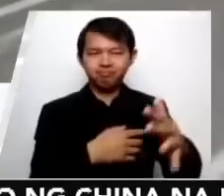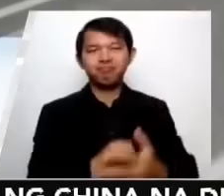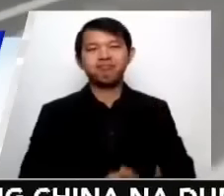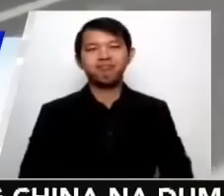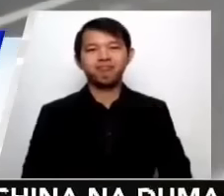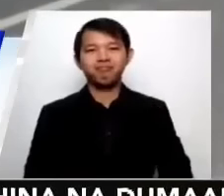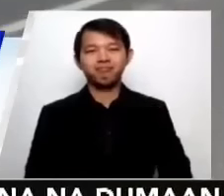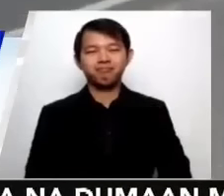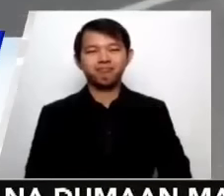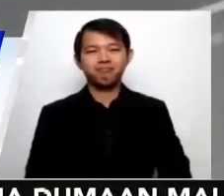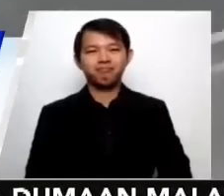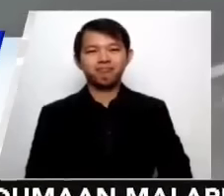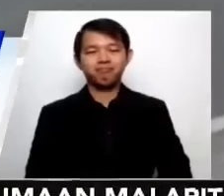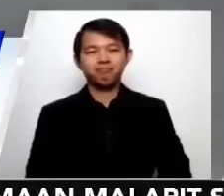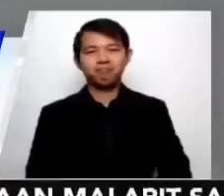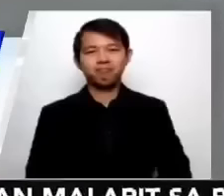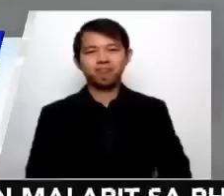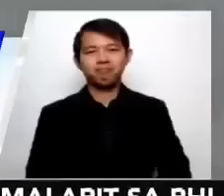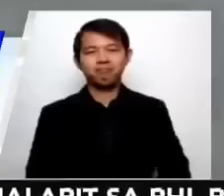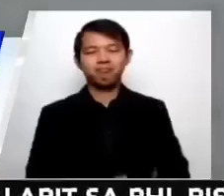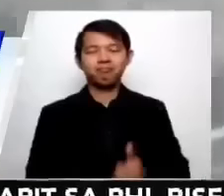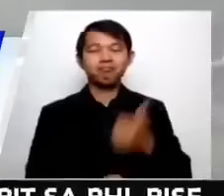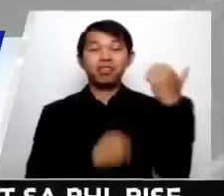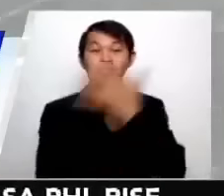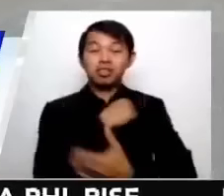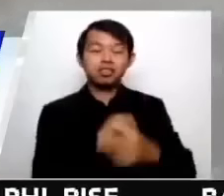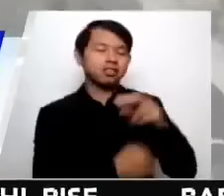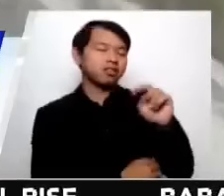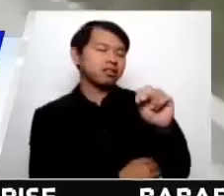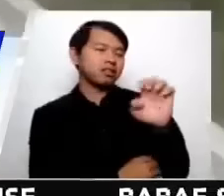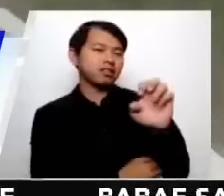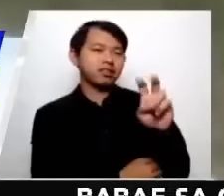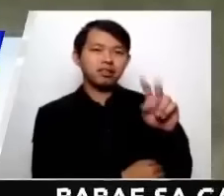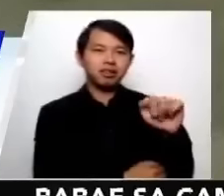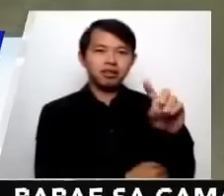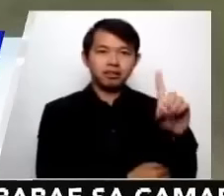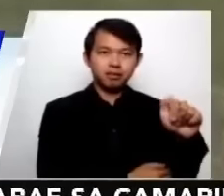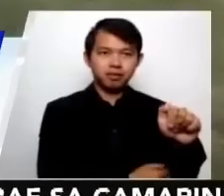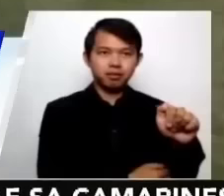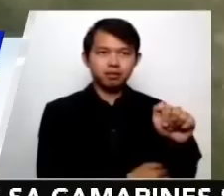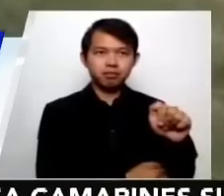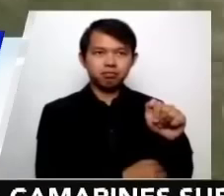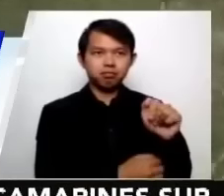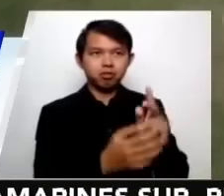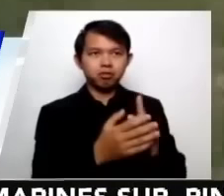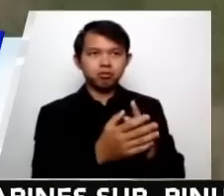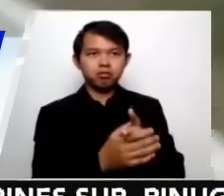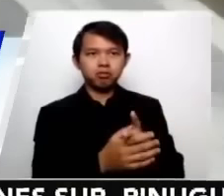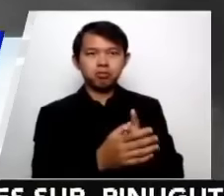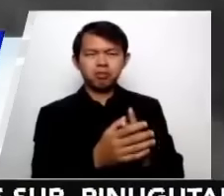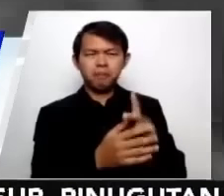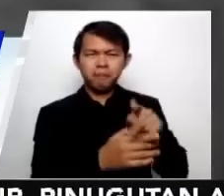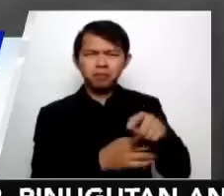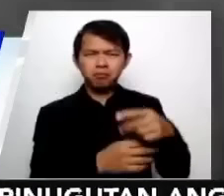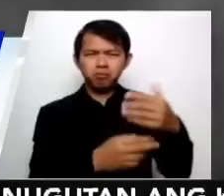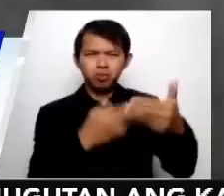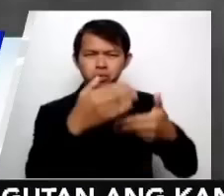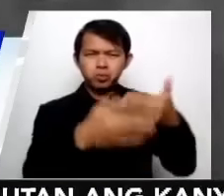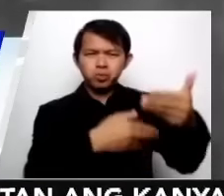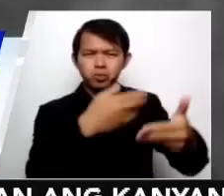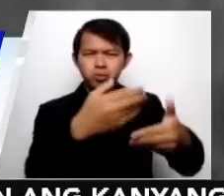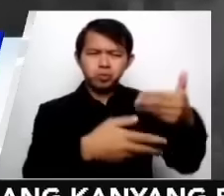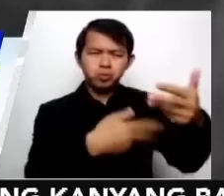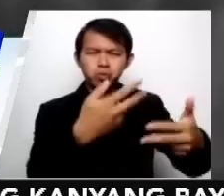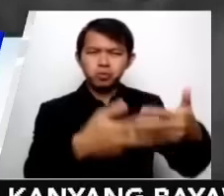Sa Nevada, malalaking bola ng halamang tumbleweeds ang namataang pagulong-gulong sa kalsada habang tinatangay